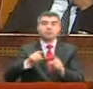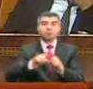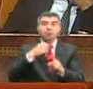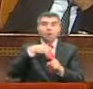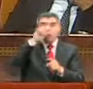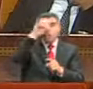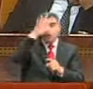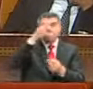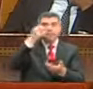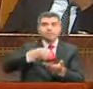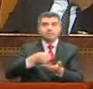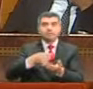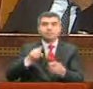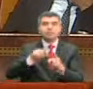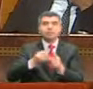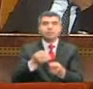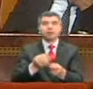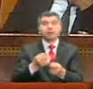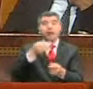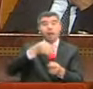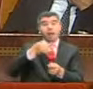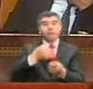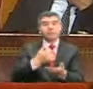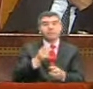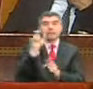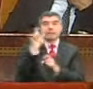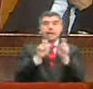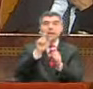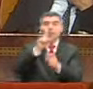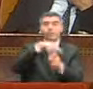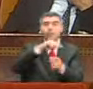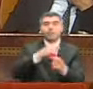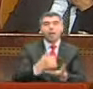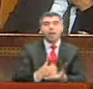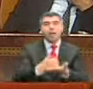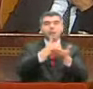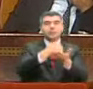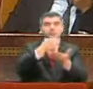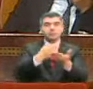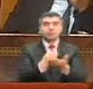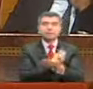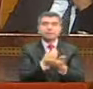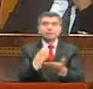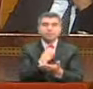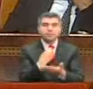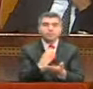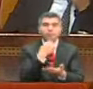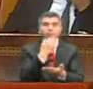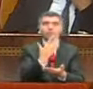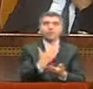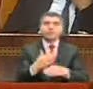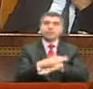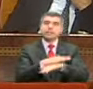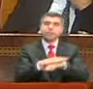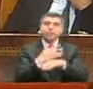فوسفاطيه ومدينه اللي كتحتاج العنايه اكثر يعني من الناحيه الطبيه. السيد الوزير كنت نتمنوا